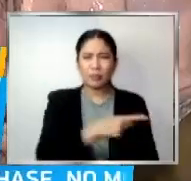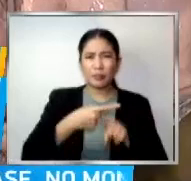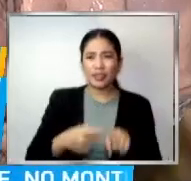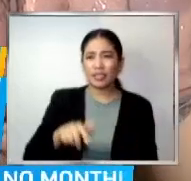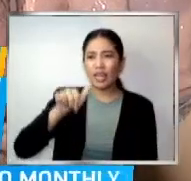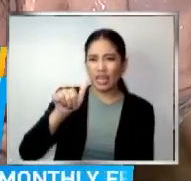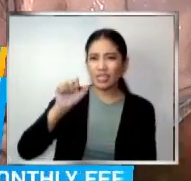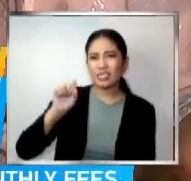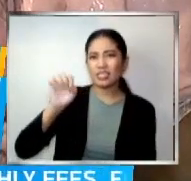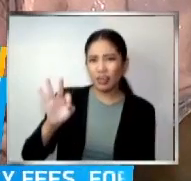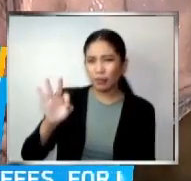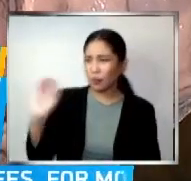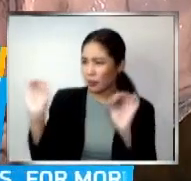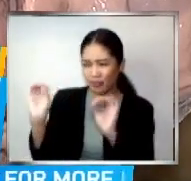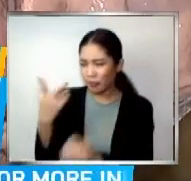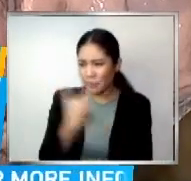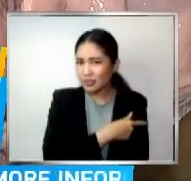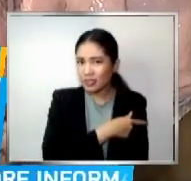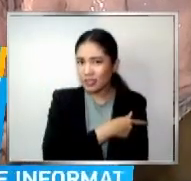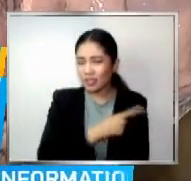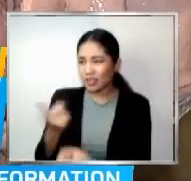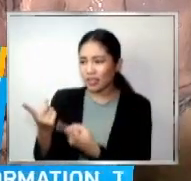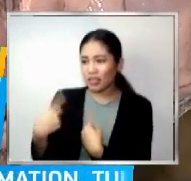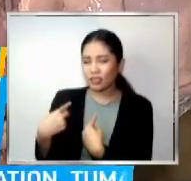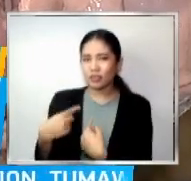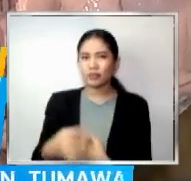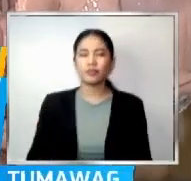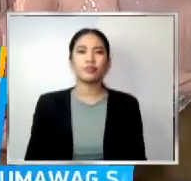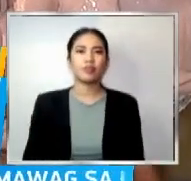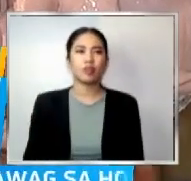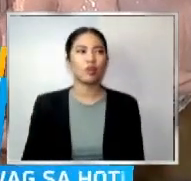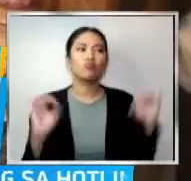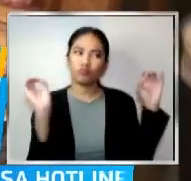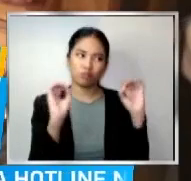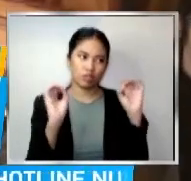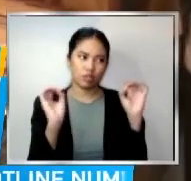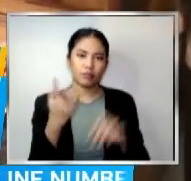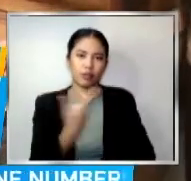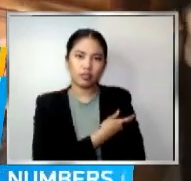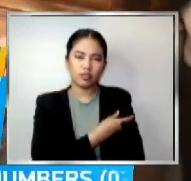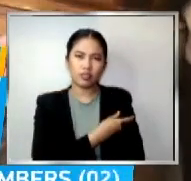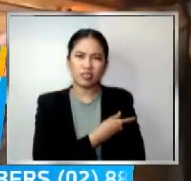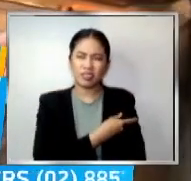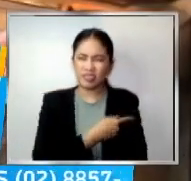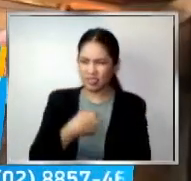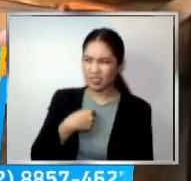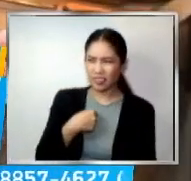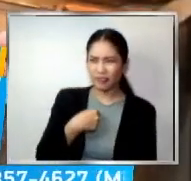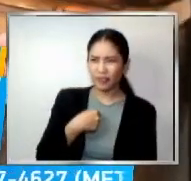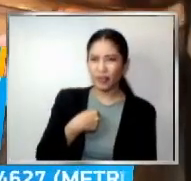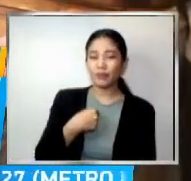ang sagot sa akin doon. But two months ago, wala daw. No? So sabi sa akin, ano yun eh, parang,